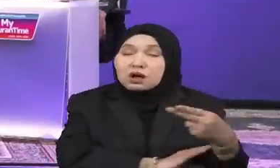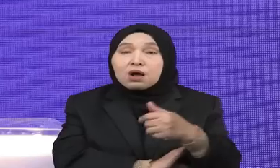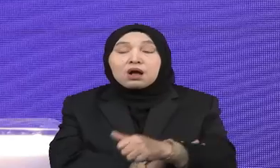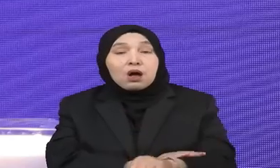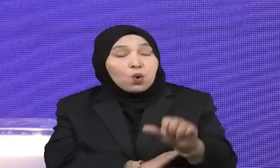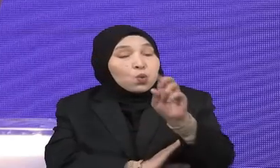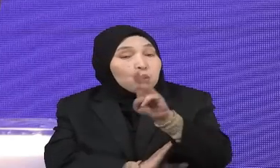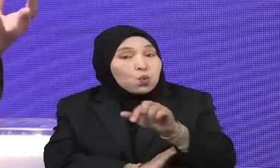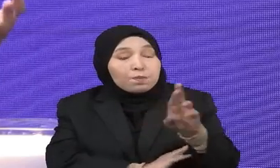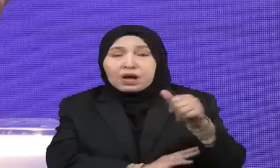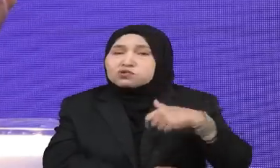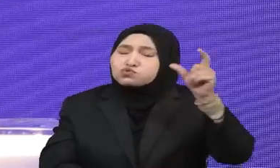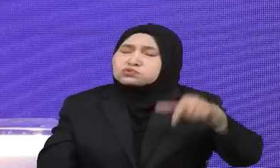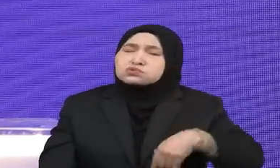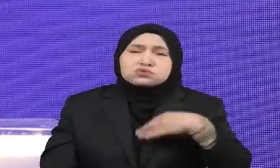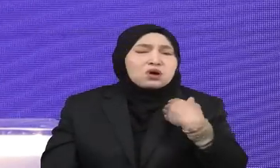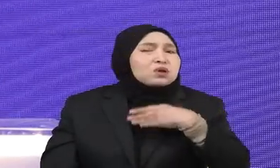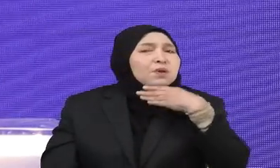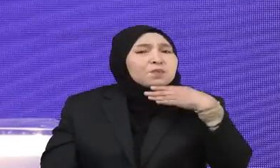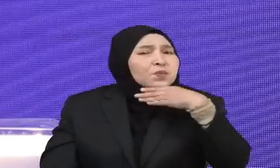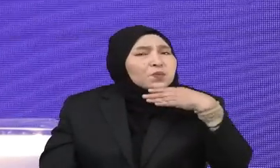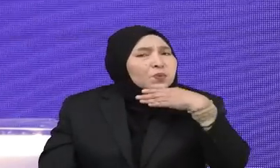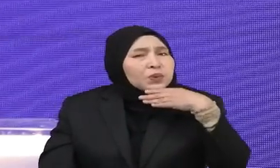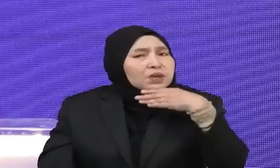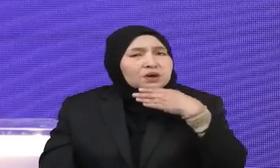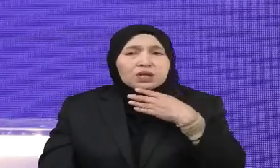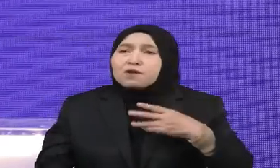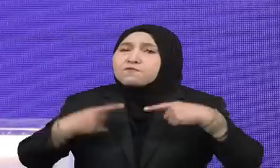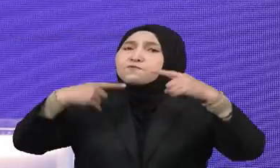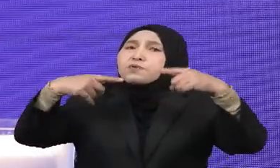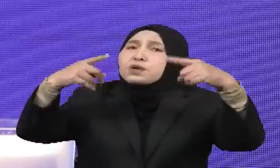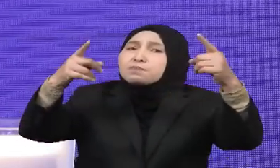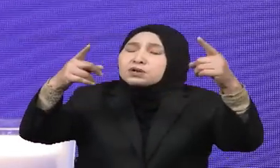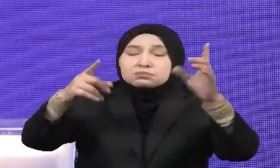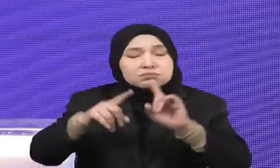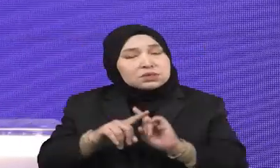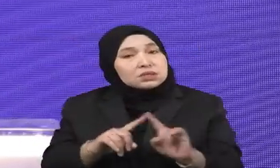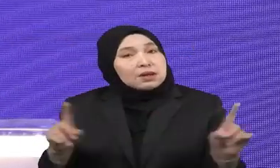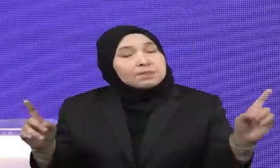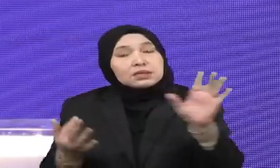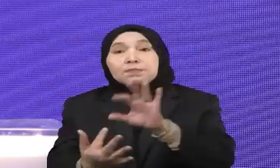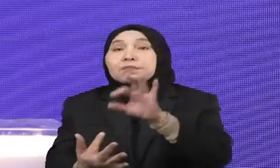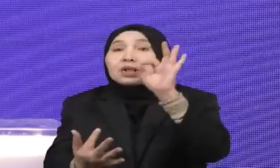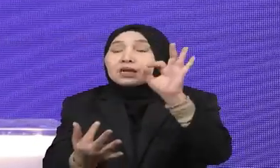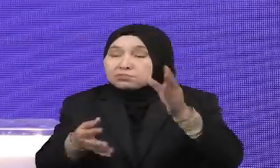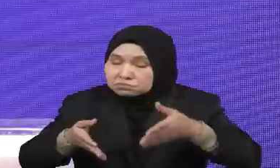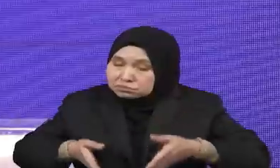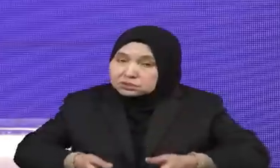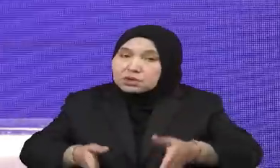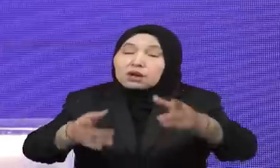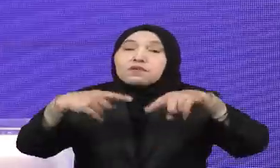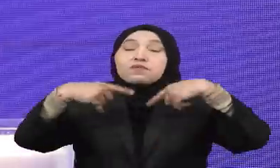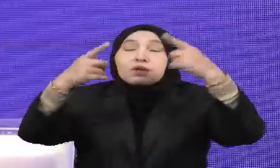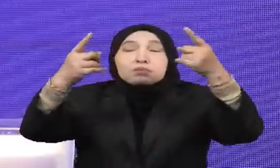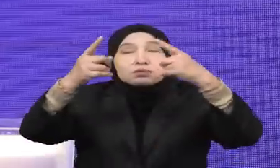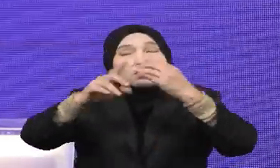contohnya seorang anak muda ya ketika di Mekah yang famous Tetapi dia memilih jalan untuk famous